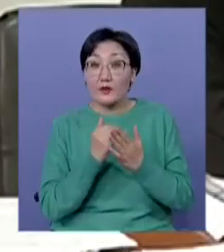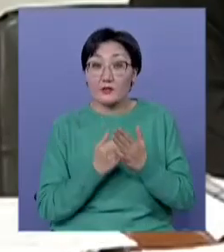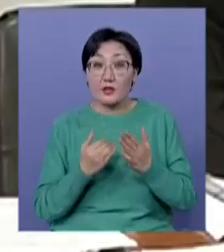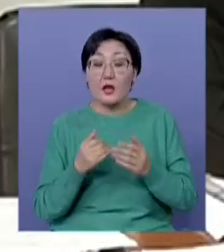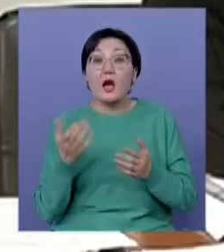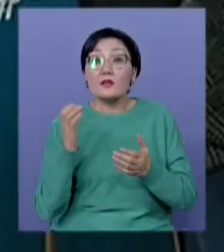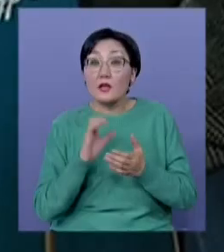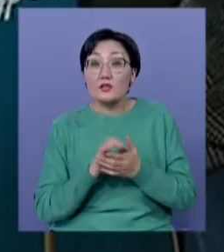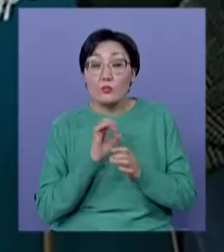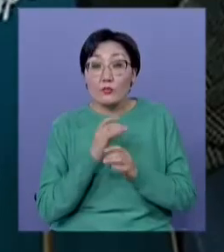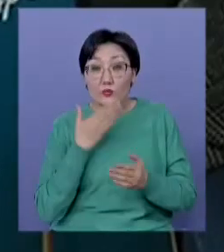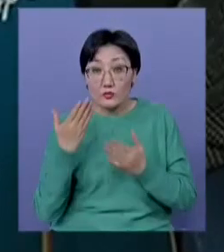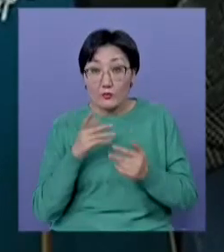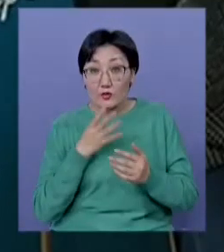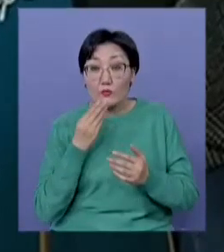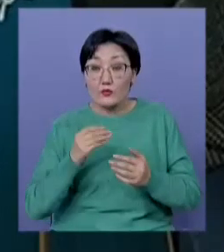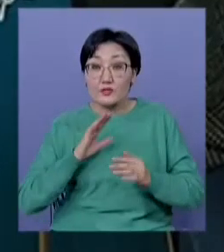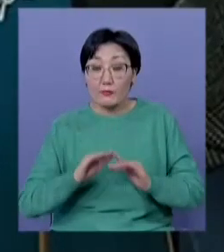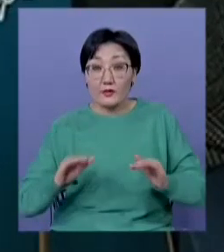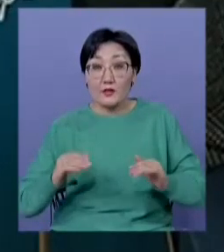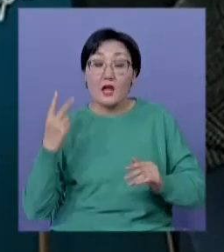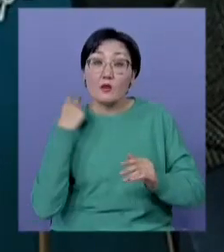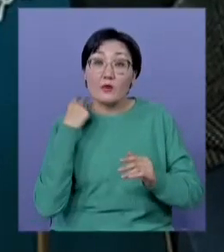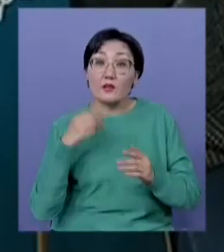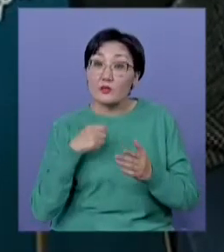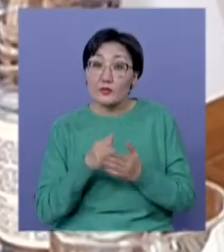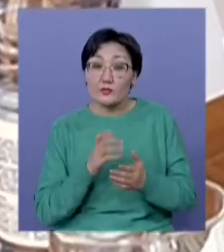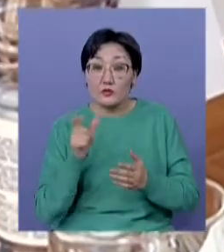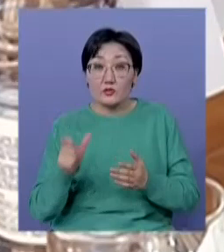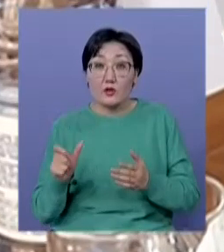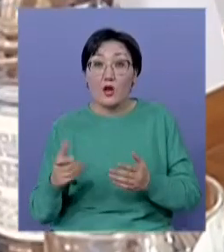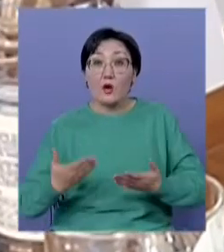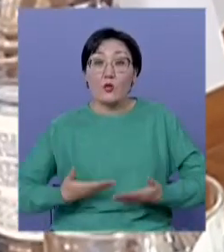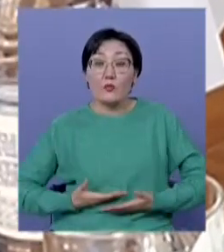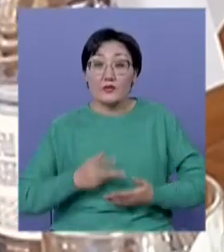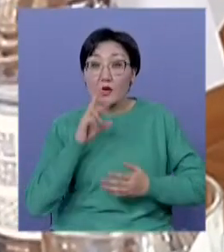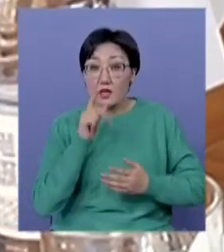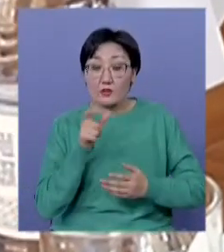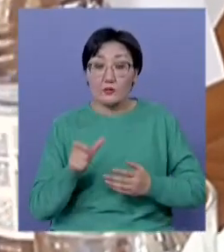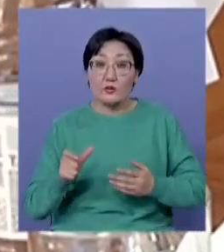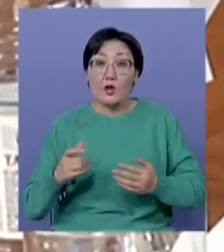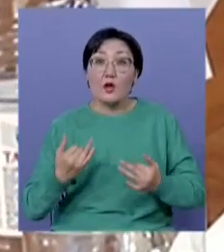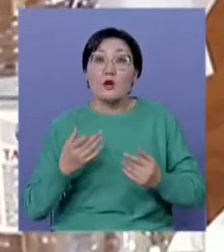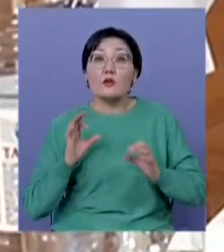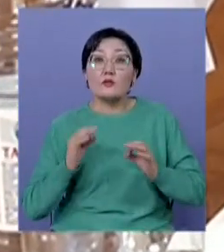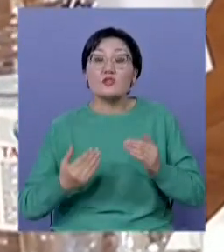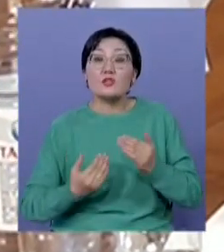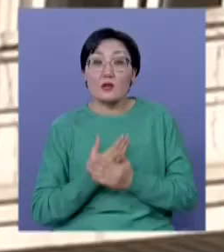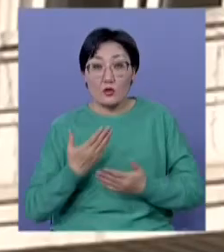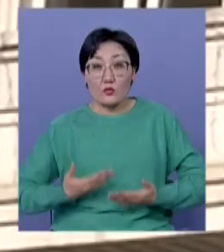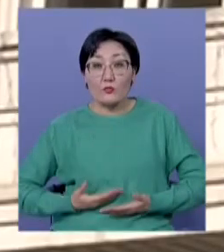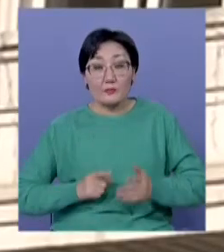бағдарламалармен танысып кетті. Өз бауыр еті балалар алдында борышын өтемей жүрген жандар мен өмірде адасқандар енді түзу жолға түсеміз деп уәде